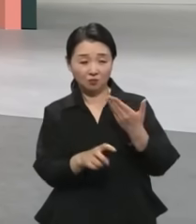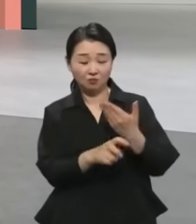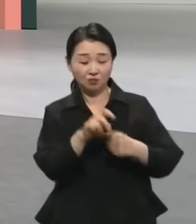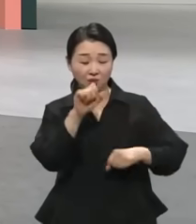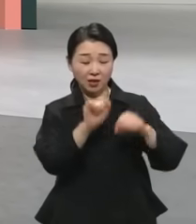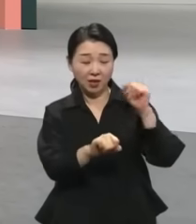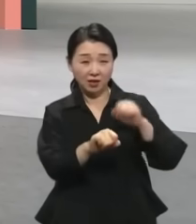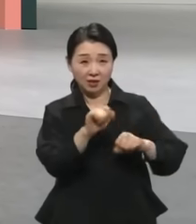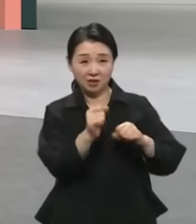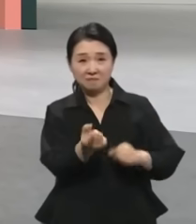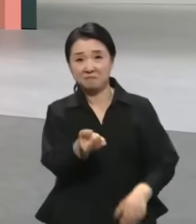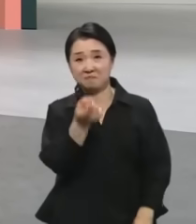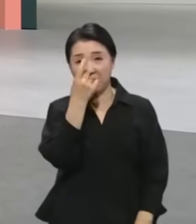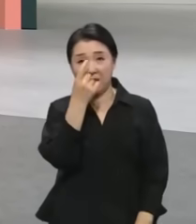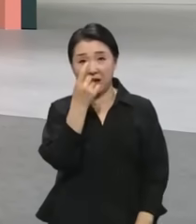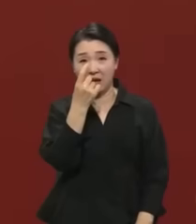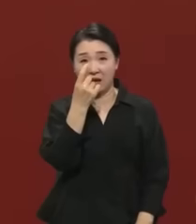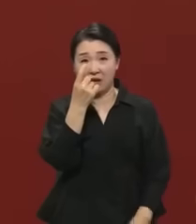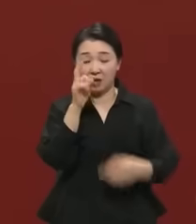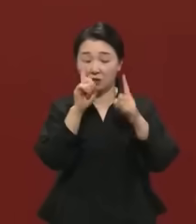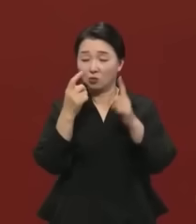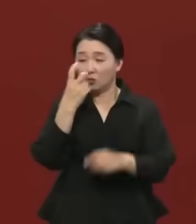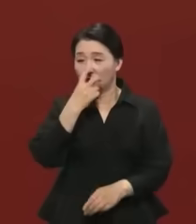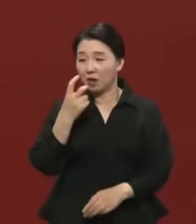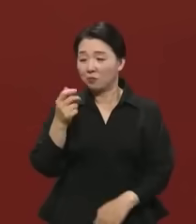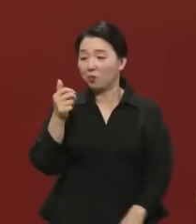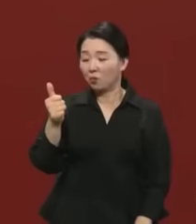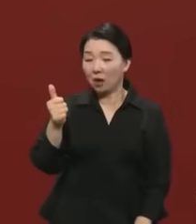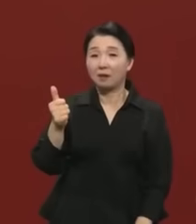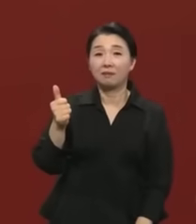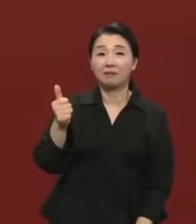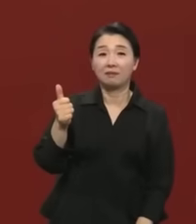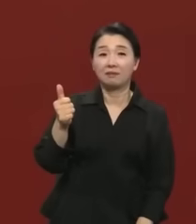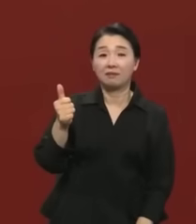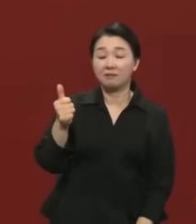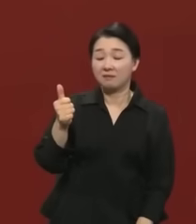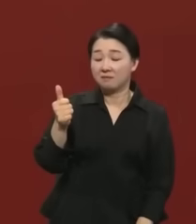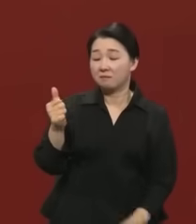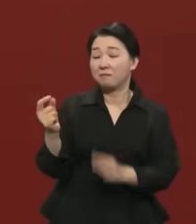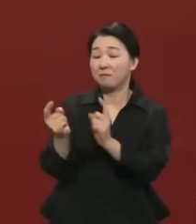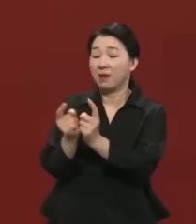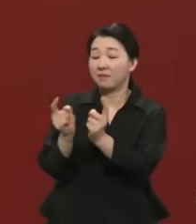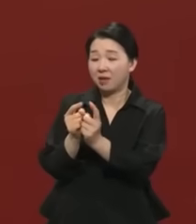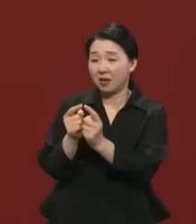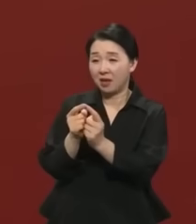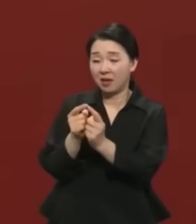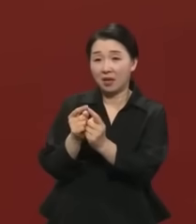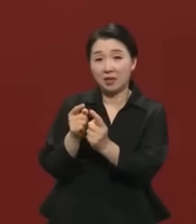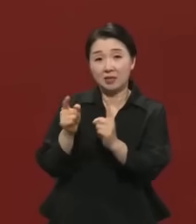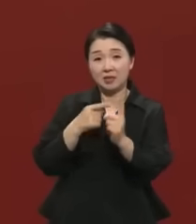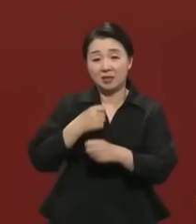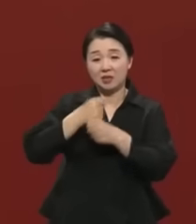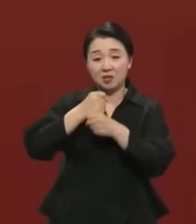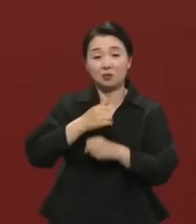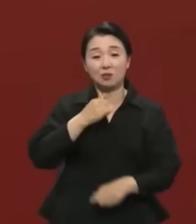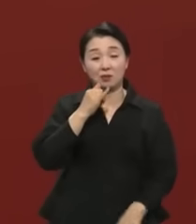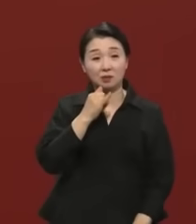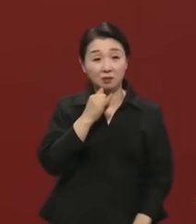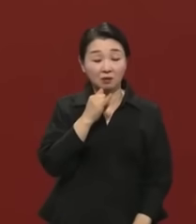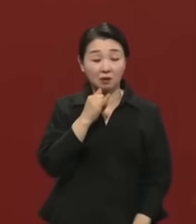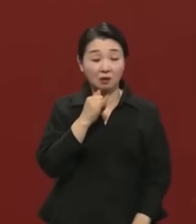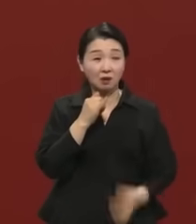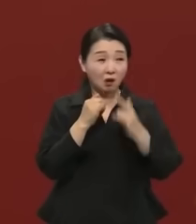적발한 수능 감독관 교사를 찾아가서 이제 1인시위 했던 사건이 있었는데 이제 학부모가 알고 보니까 경찰대 출신의